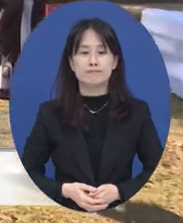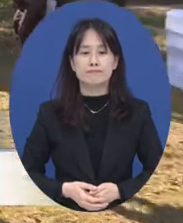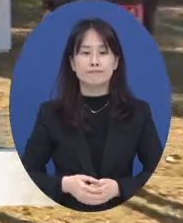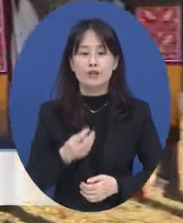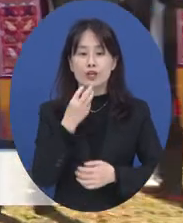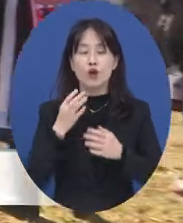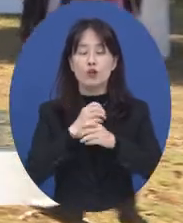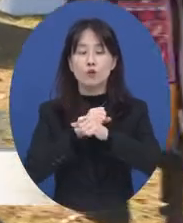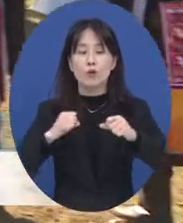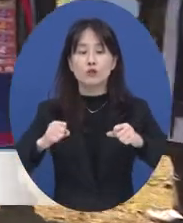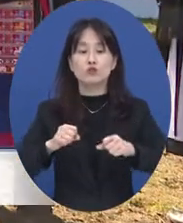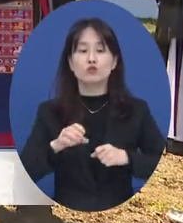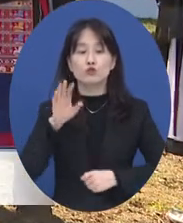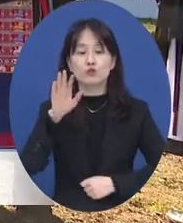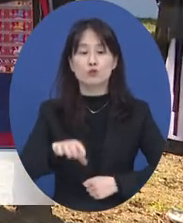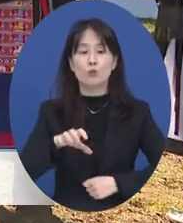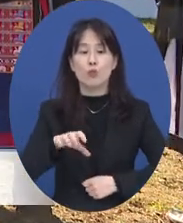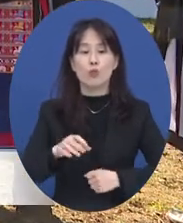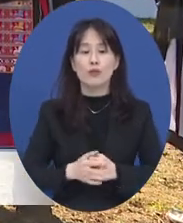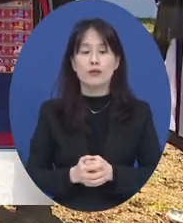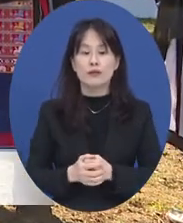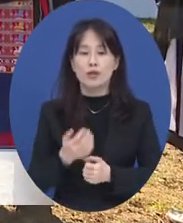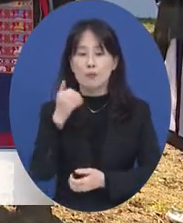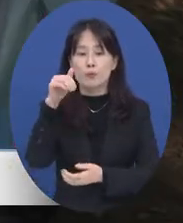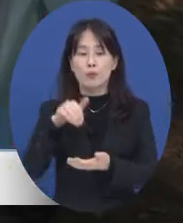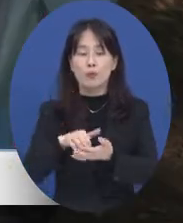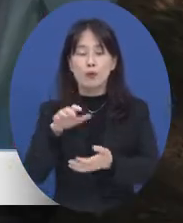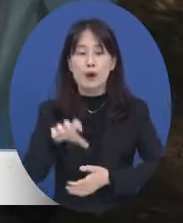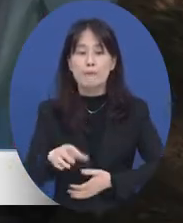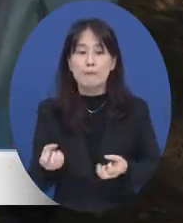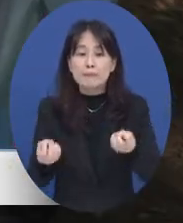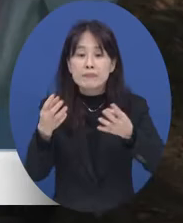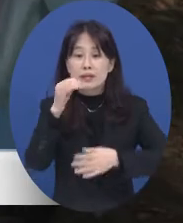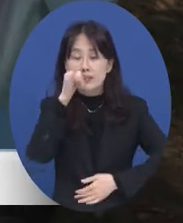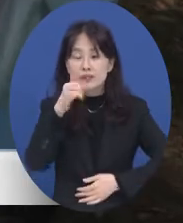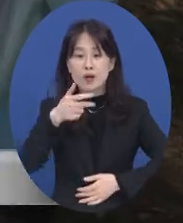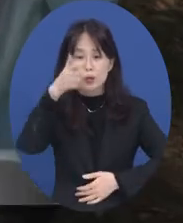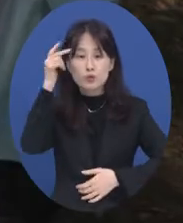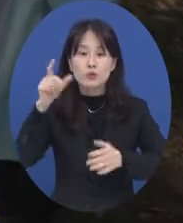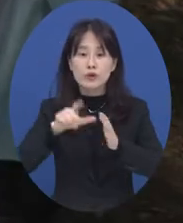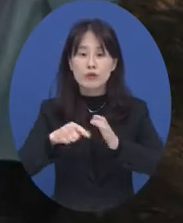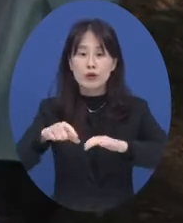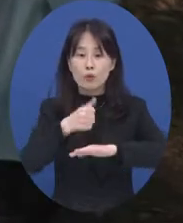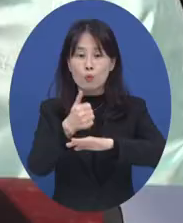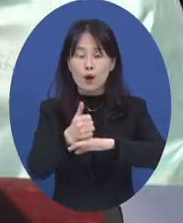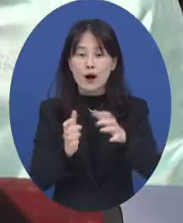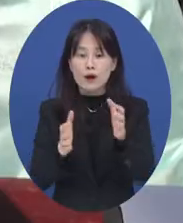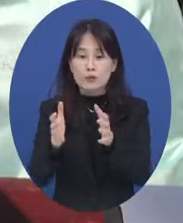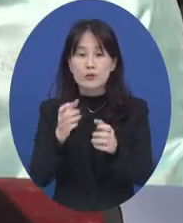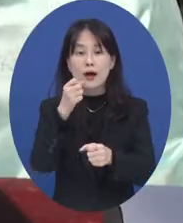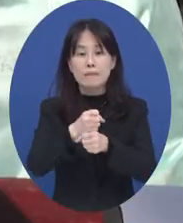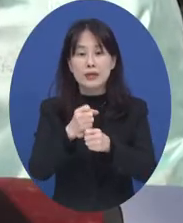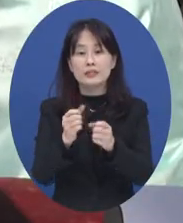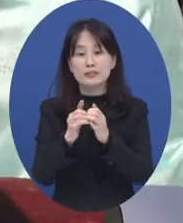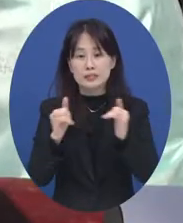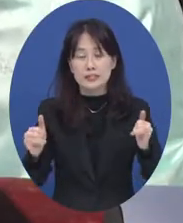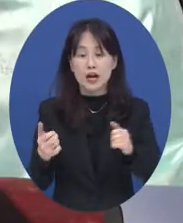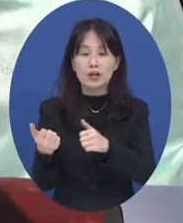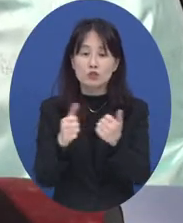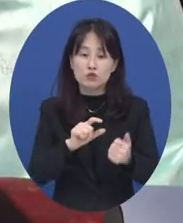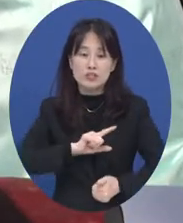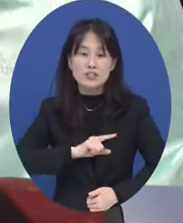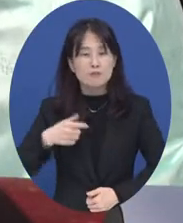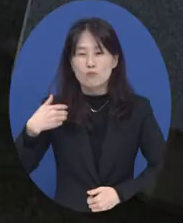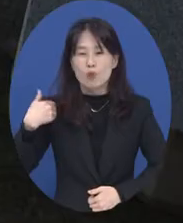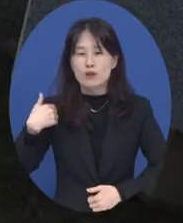광주시 쌍용동의 무명 도공의 비 앞에서 열린 제양제. 조선시대 왕실 도자기를 만들던 군원 관우지에서 숨진